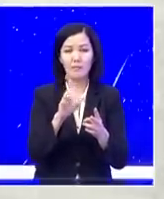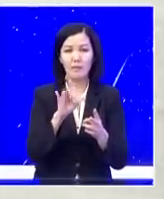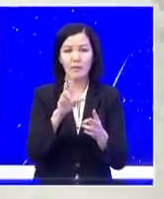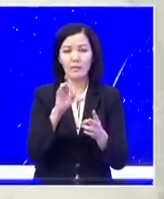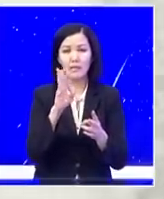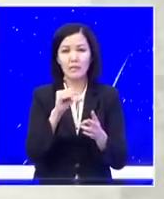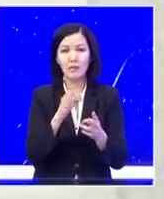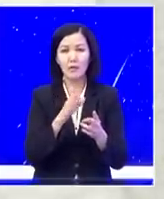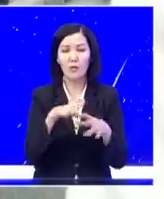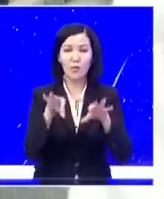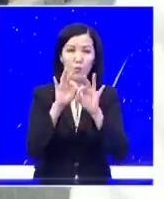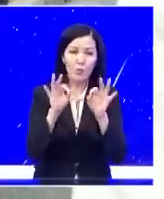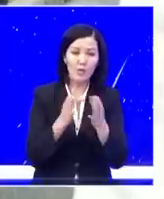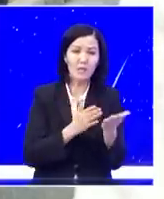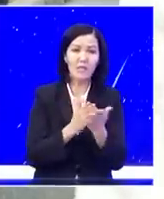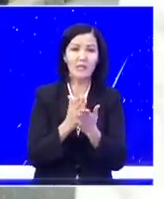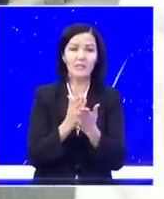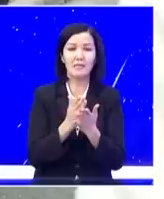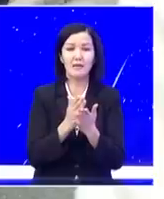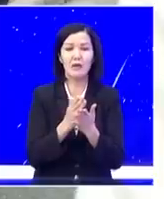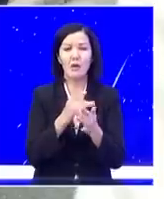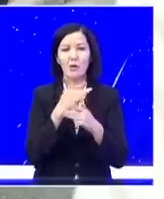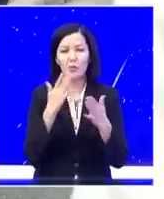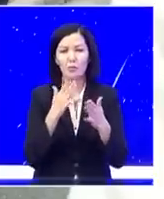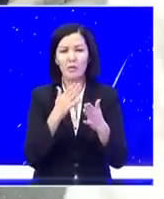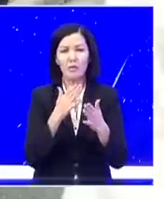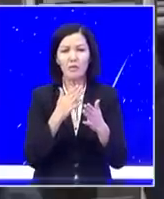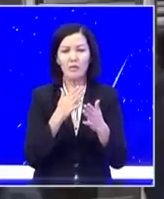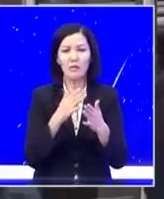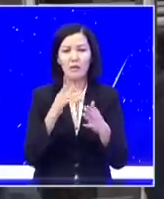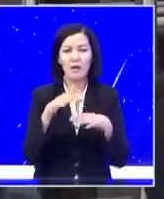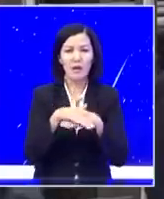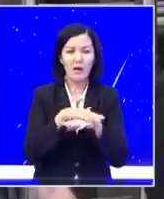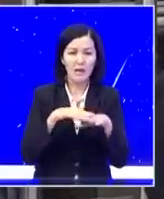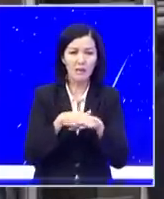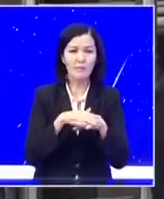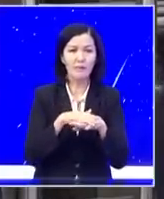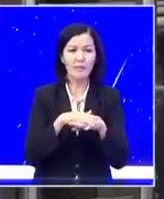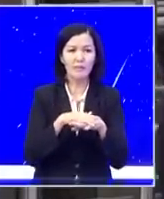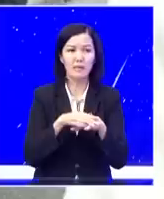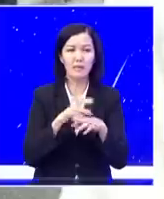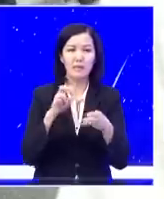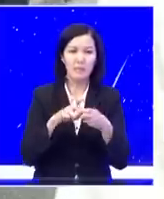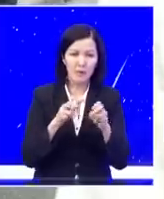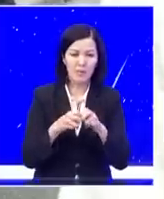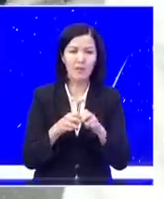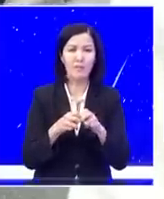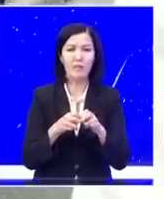сахна саласынан да танимын. Бейсенмен талай осы халқымыздың, ұрпағымыздың мұқтаждықтары